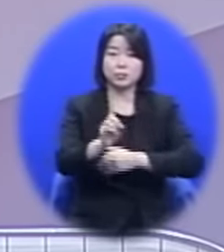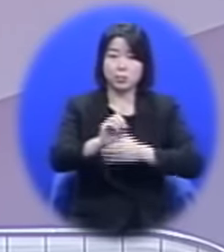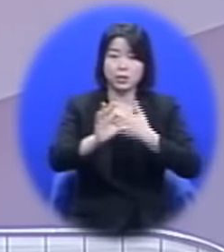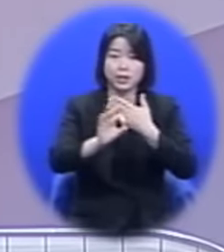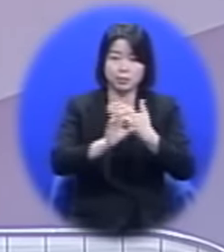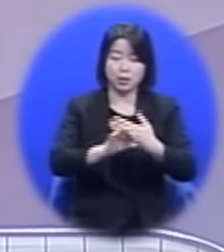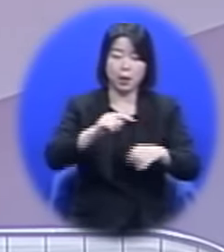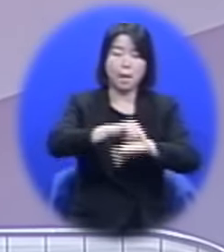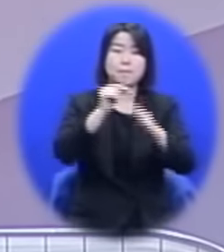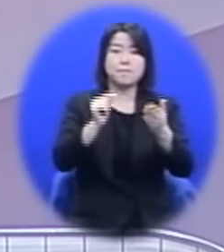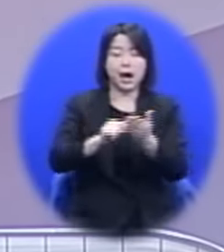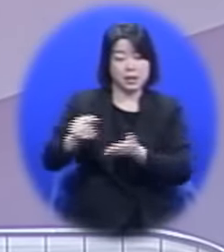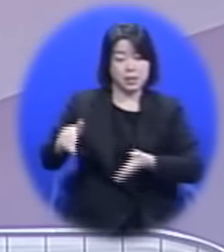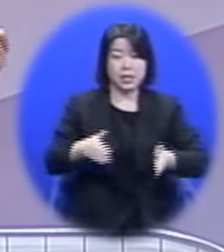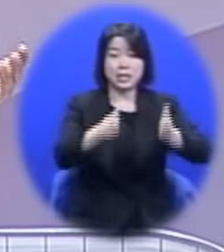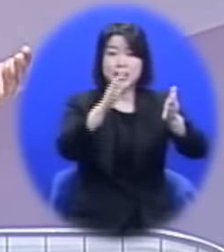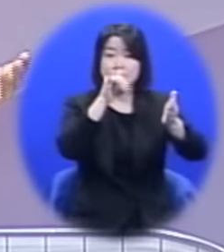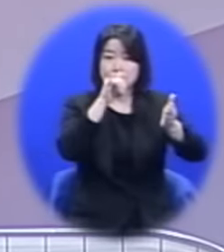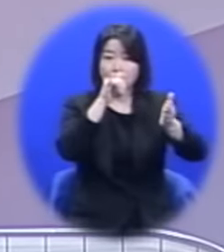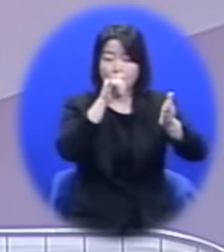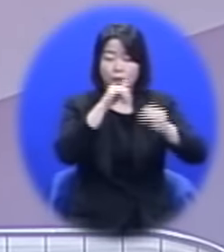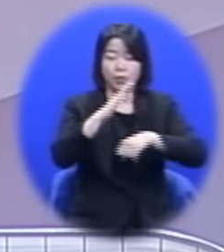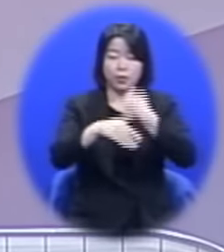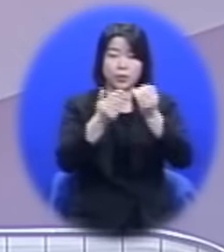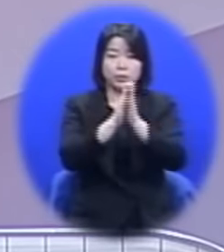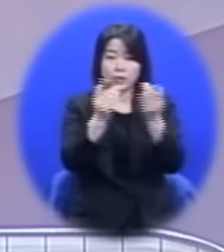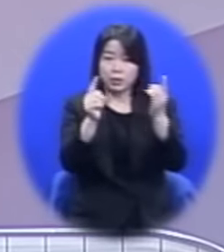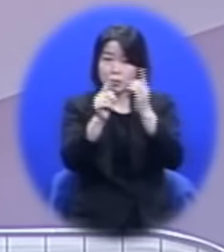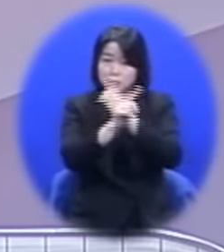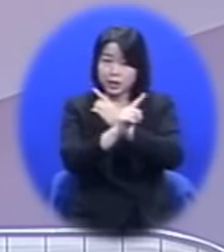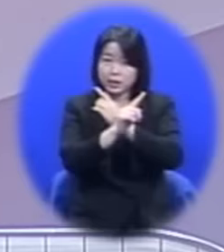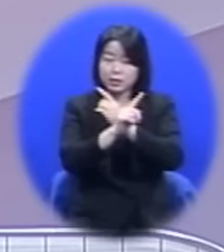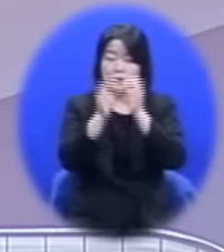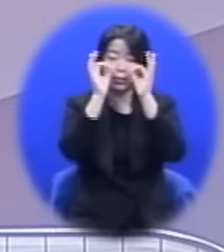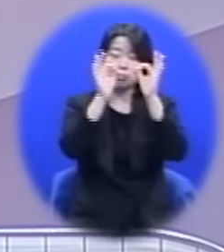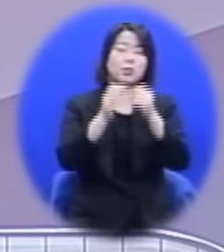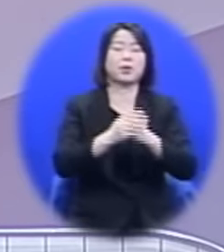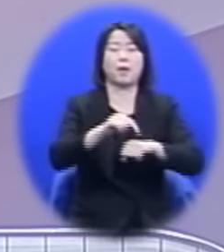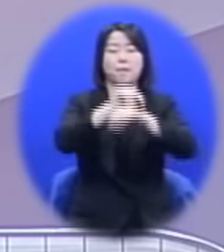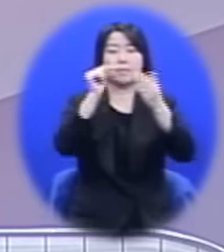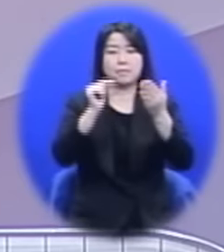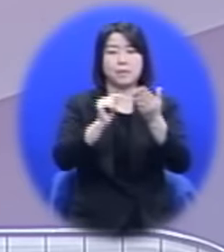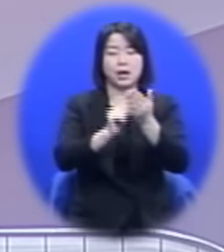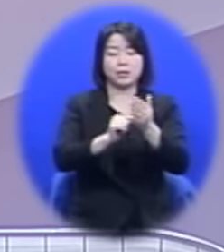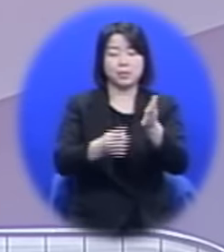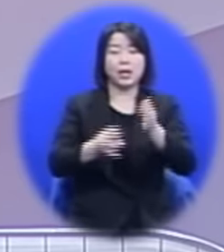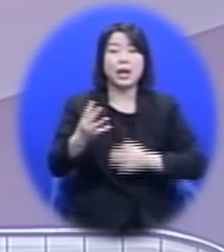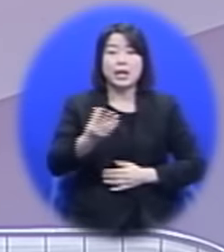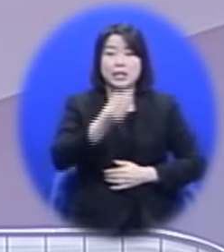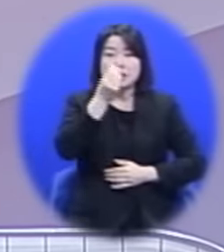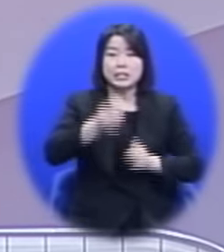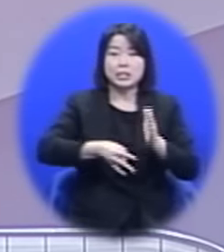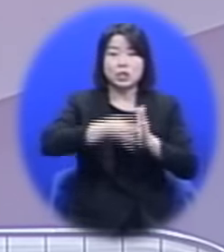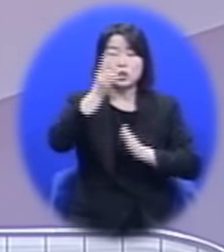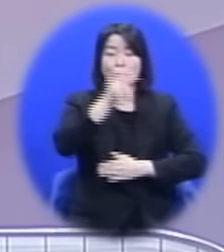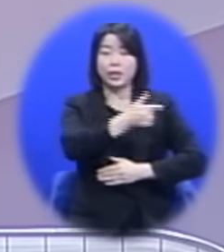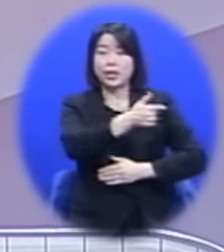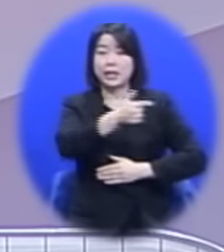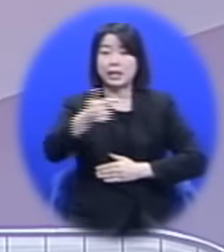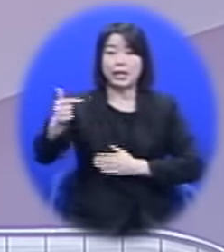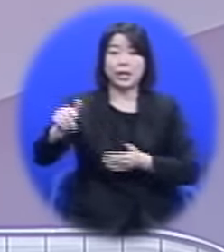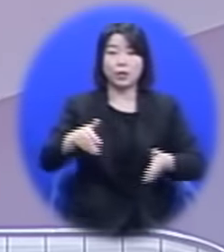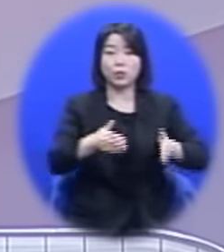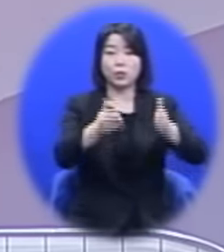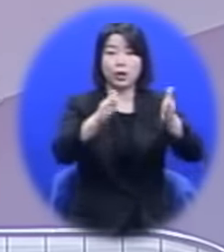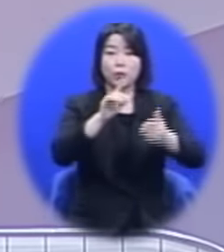거죠. 개역 개정판 성경에서는 마음의 시온의 대로라고 이렇게 표현을 했습니다.